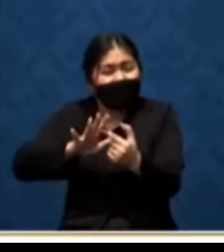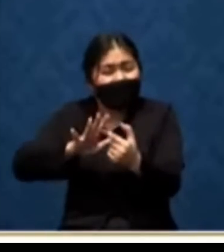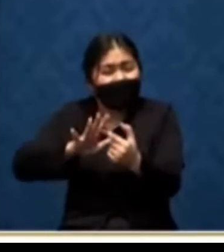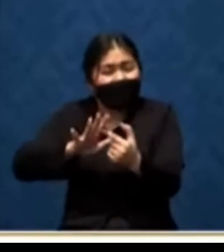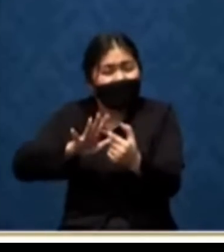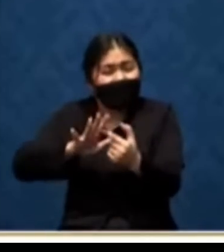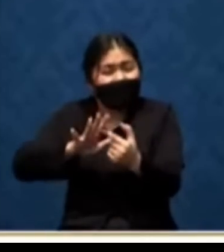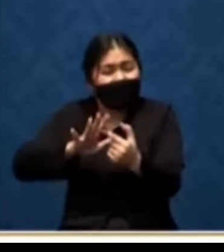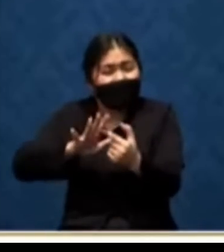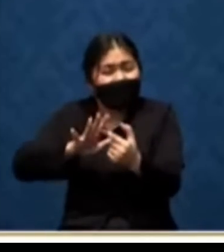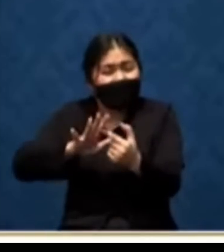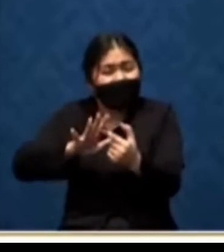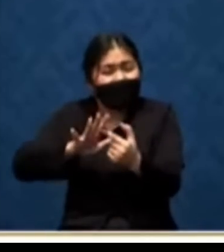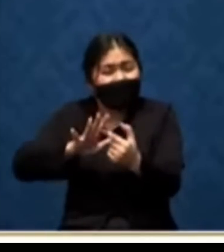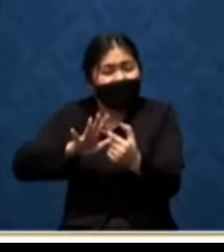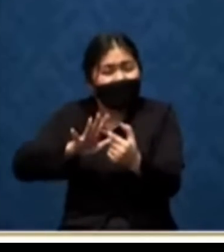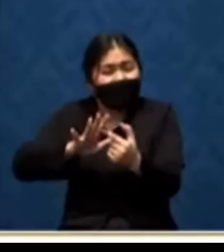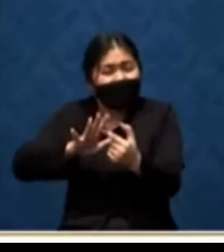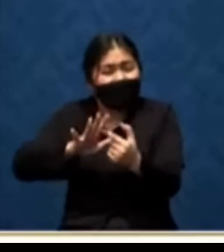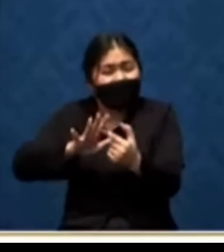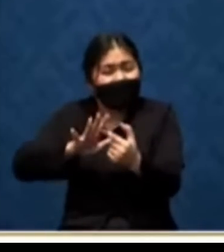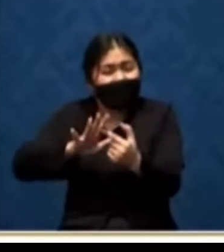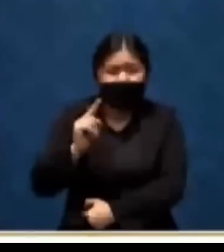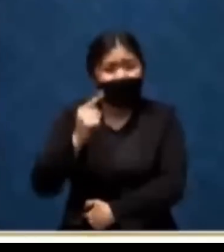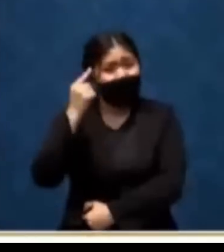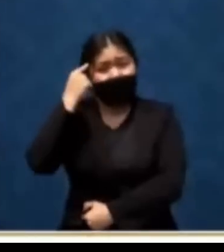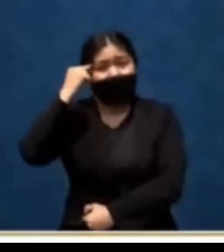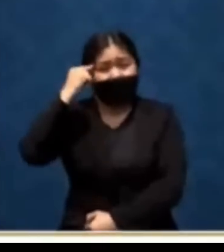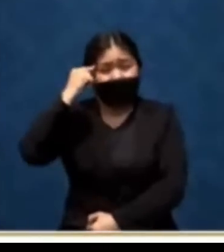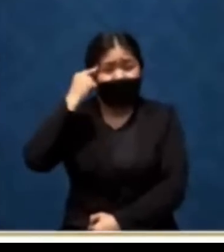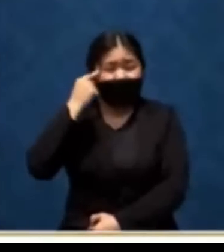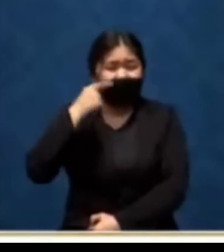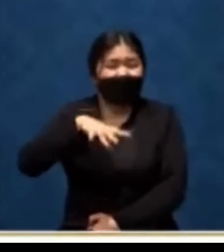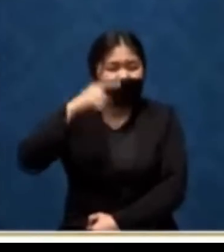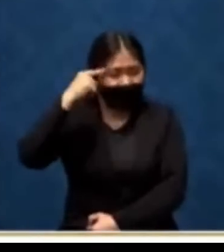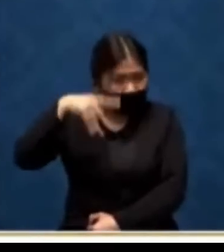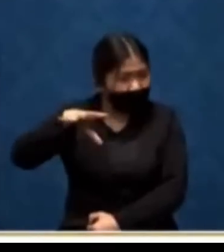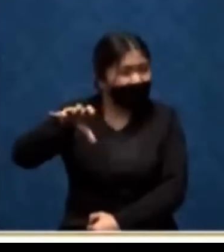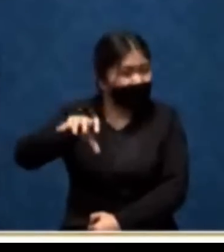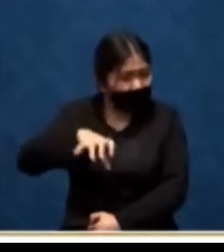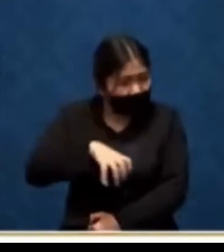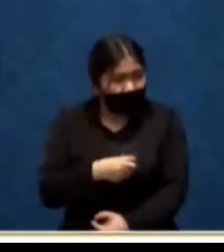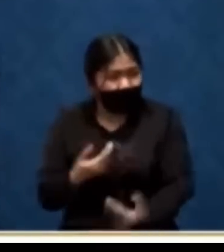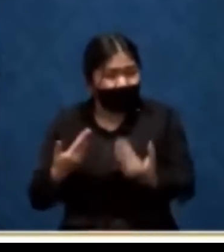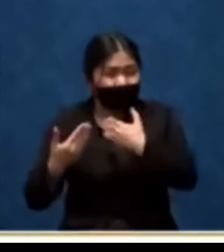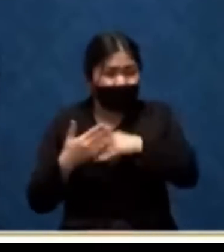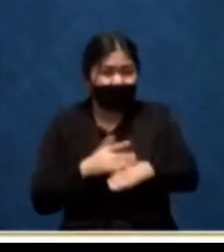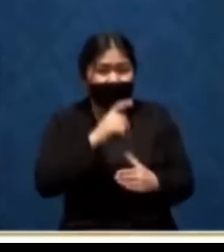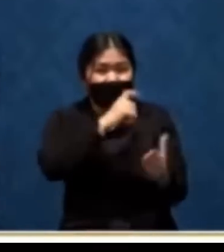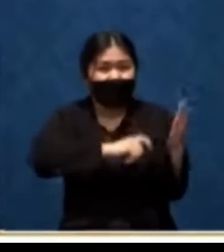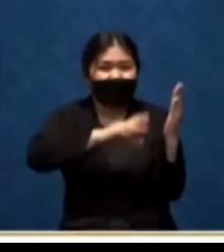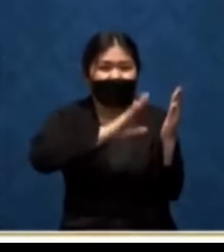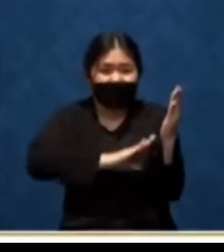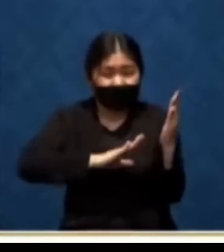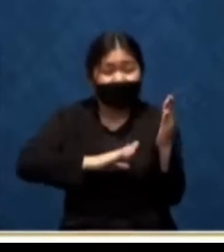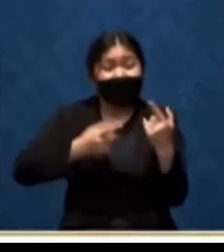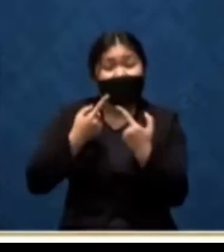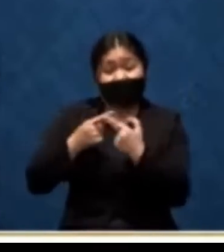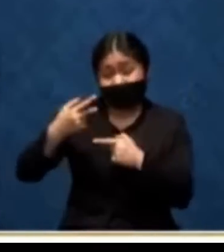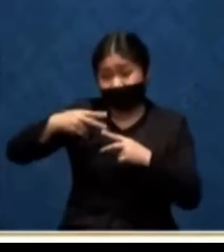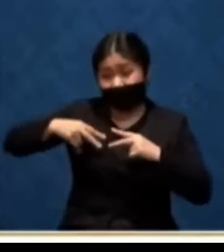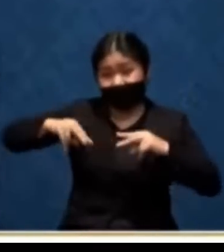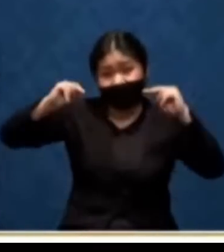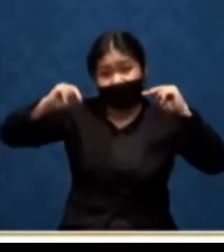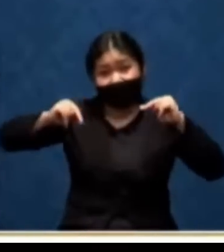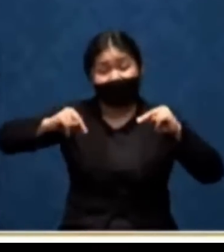างดีเลวอย่างไรบ้างไม่รู้ดึงเข้ามาในประเทศไทยโดยที่พลเอกประยุทธ์ซึ่งมีหน้าที่ใน